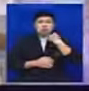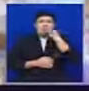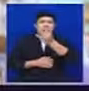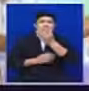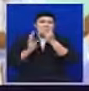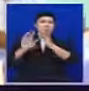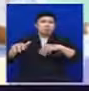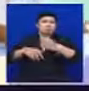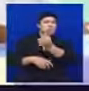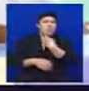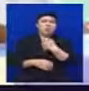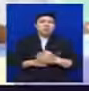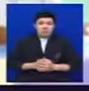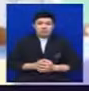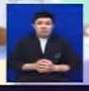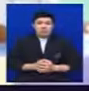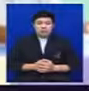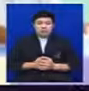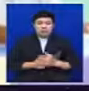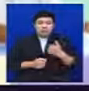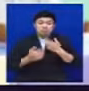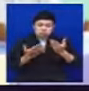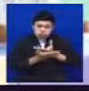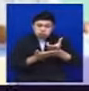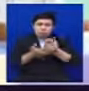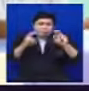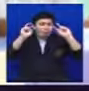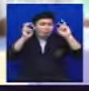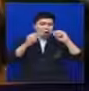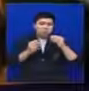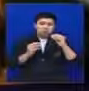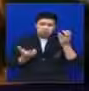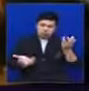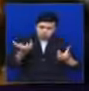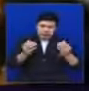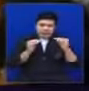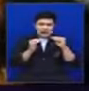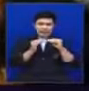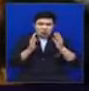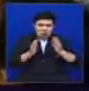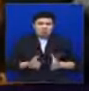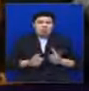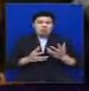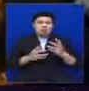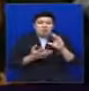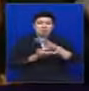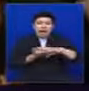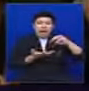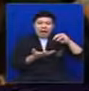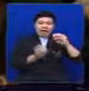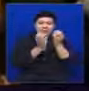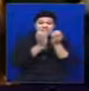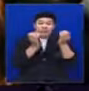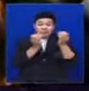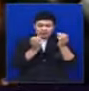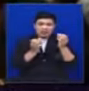า ในเวทีอภิปรายหัวข้อกระบวนการยุติธรรมสิทธิมนุษยชนที่มหาวิทยาลัยธรรมศ